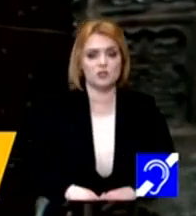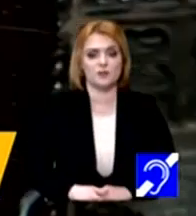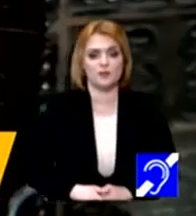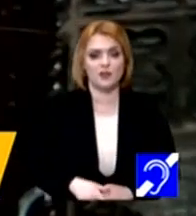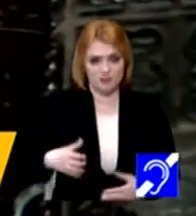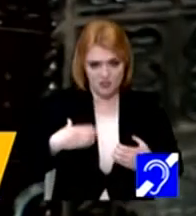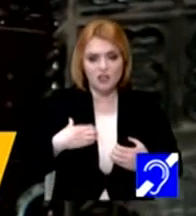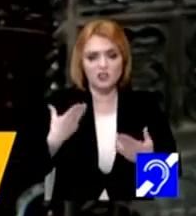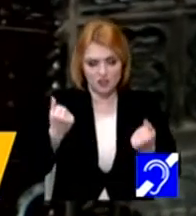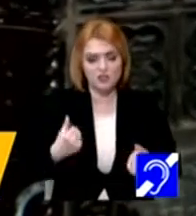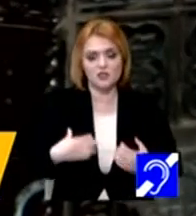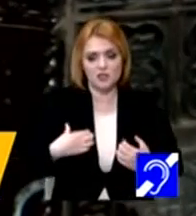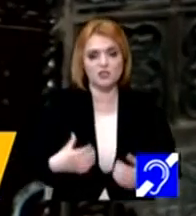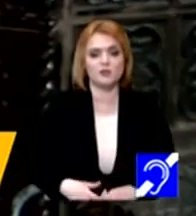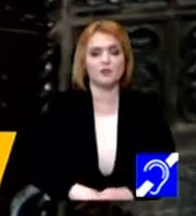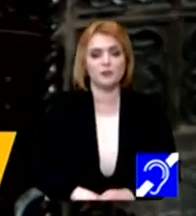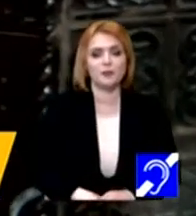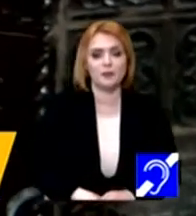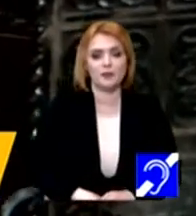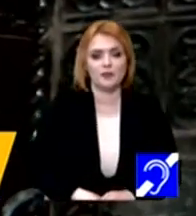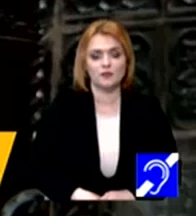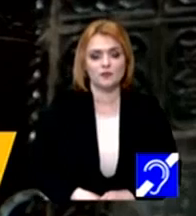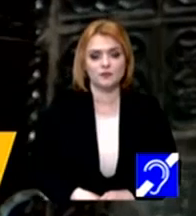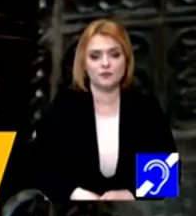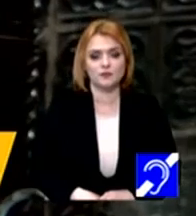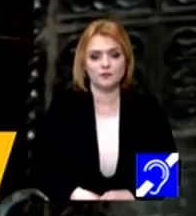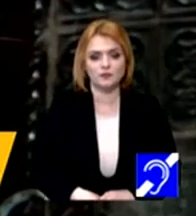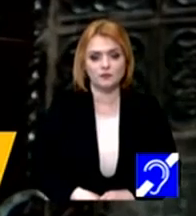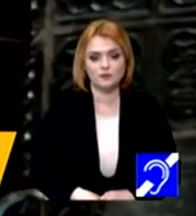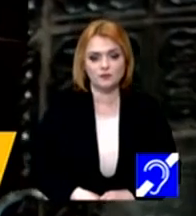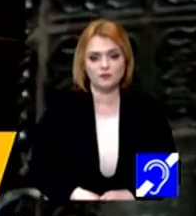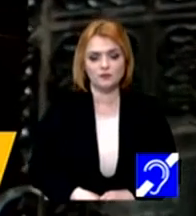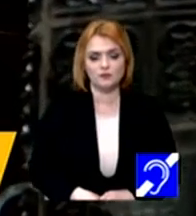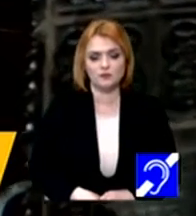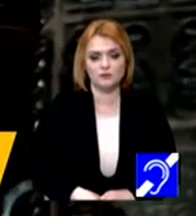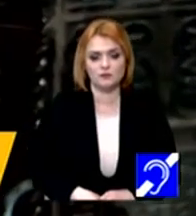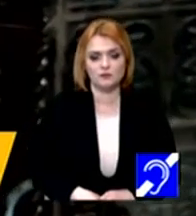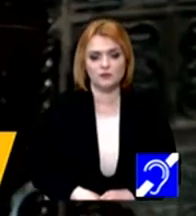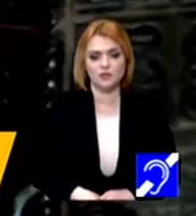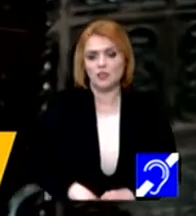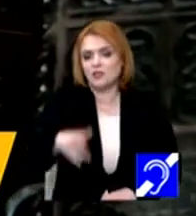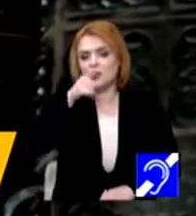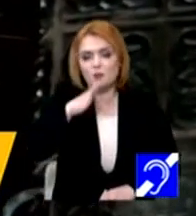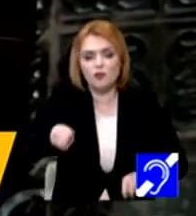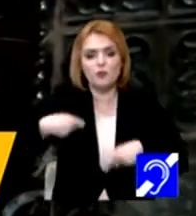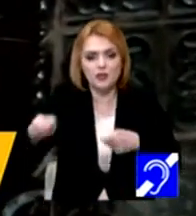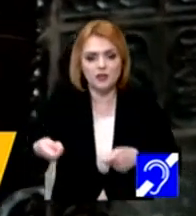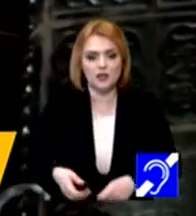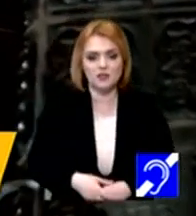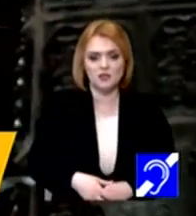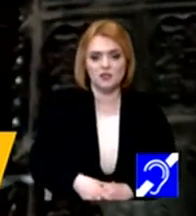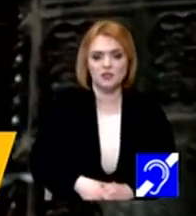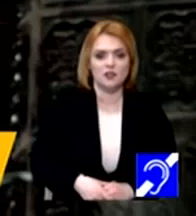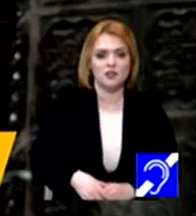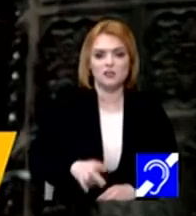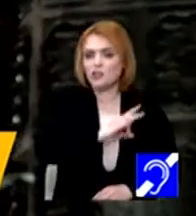Страшно так? Очень. У вас есть дверь, да? Очень. Это не передать. Никто вообще